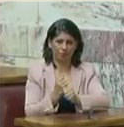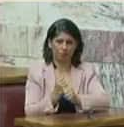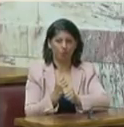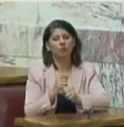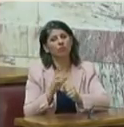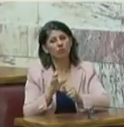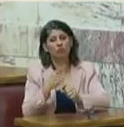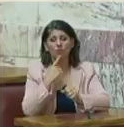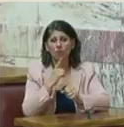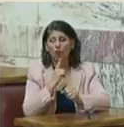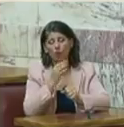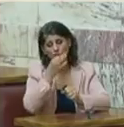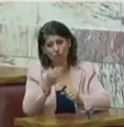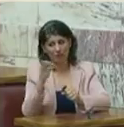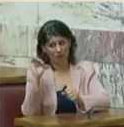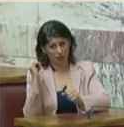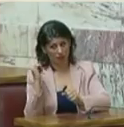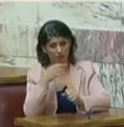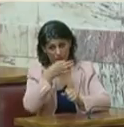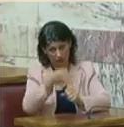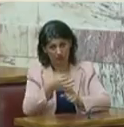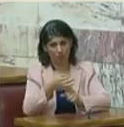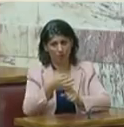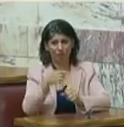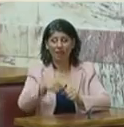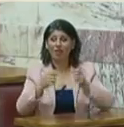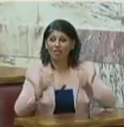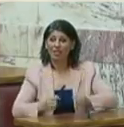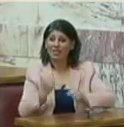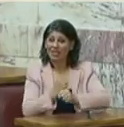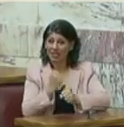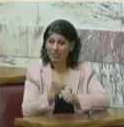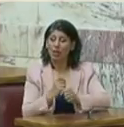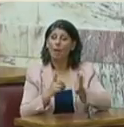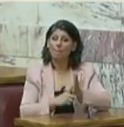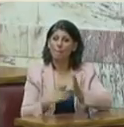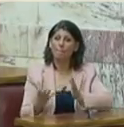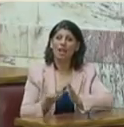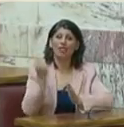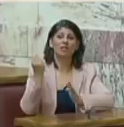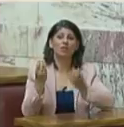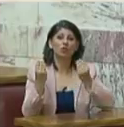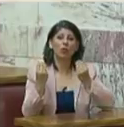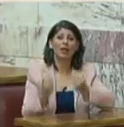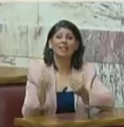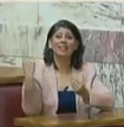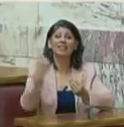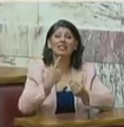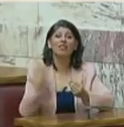Όπως όμως ανέφερα και πριν, αυτές οι θέσεις εργασίας πρέπει να διασφαλίζουν και καλύτερες συνθήκες